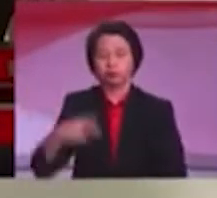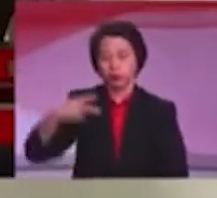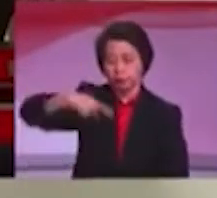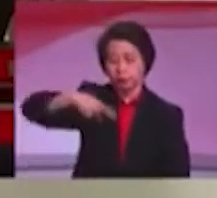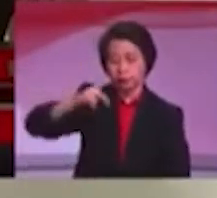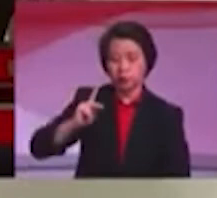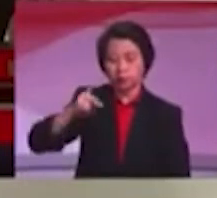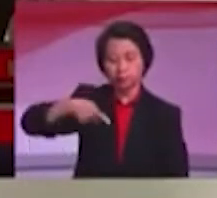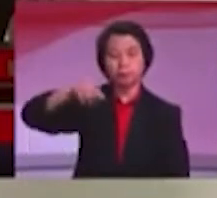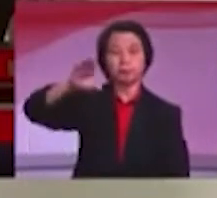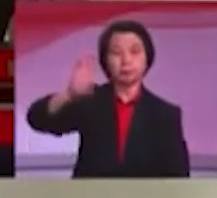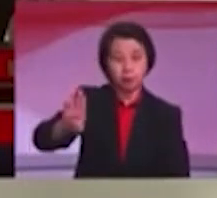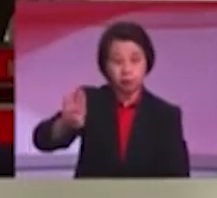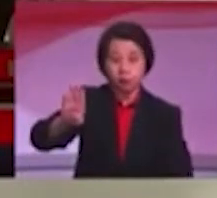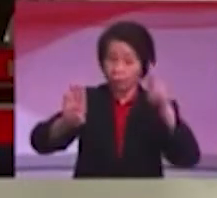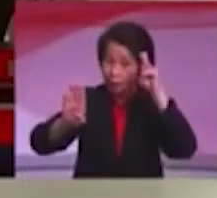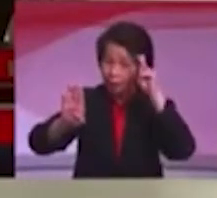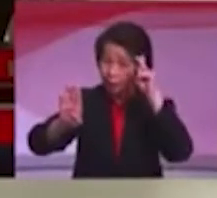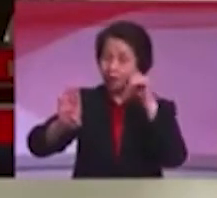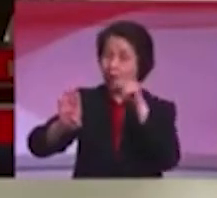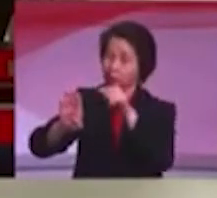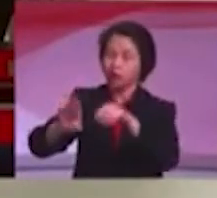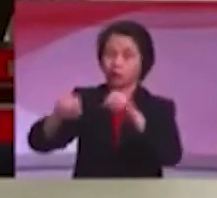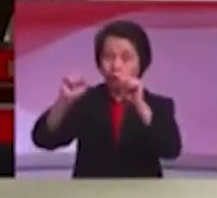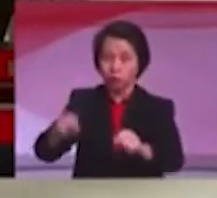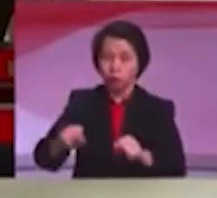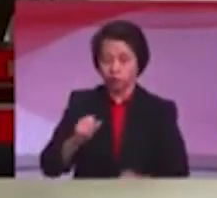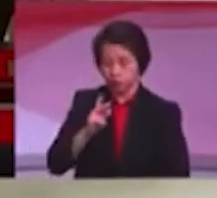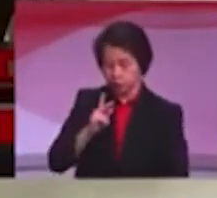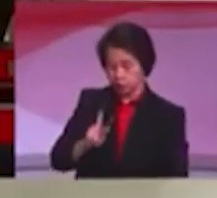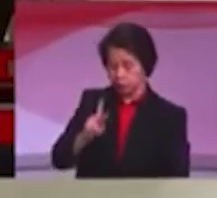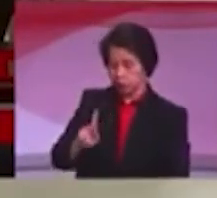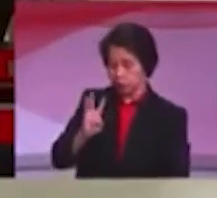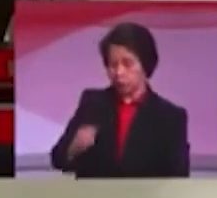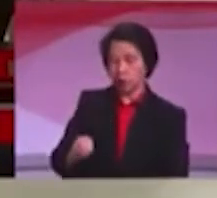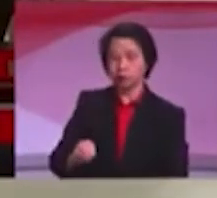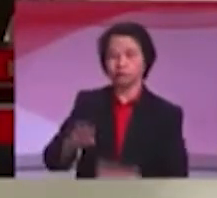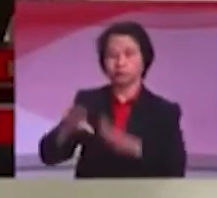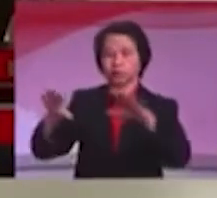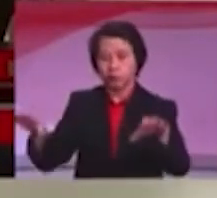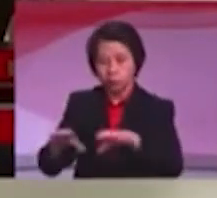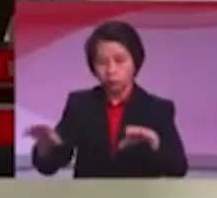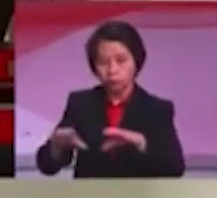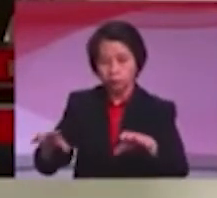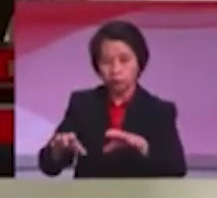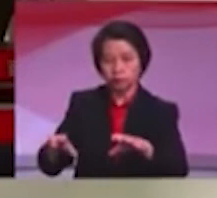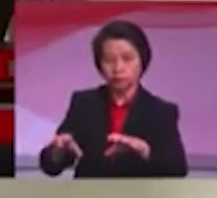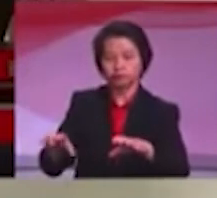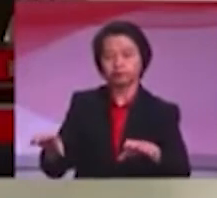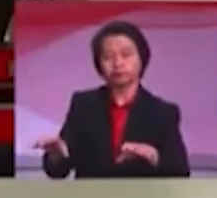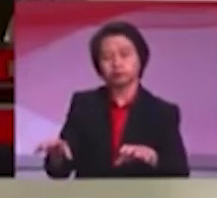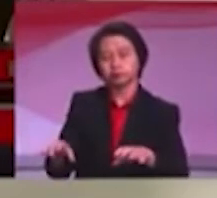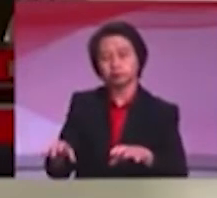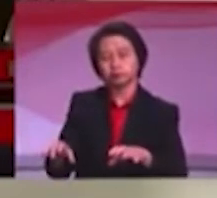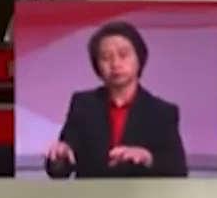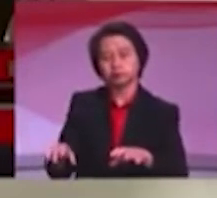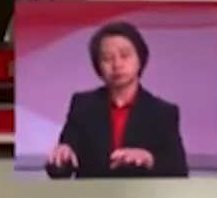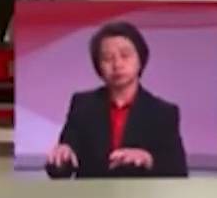pkpb ini bagi membolehkan Kementerian Kesehatan melaksanakan ke